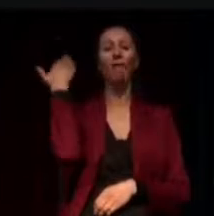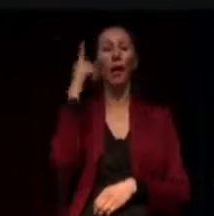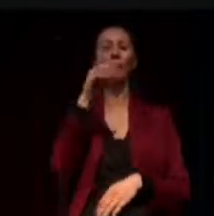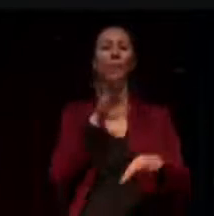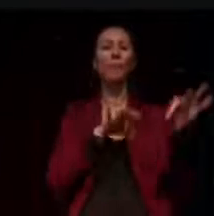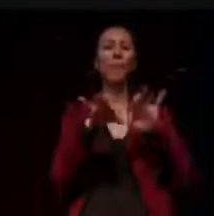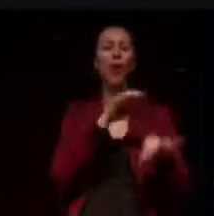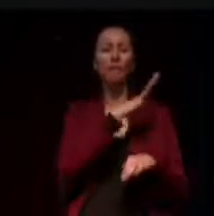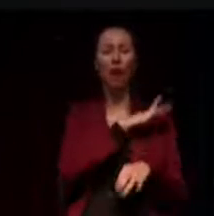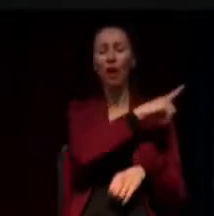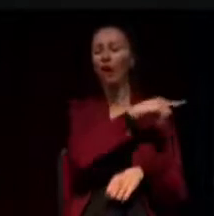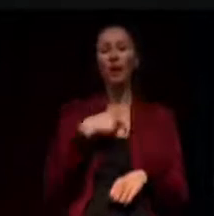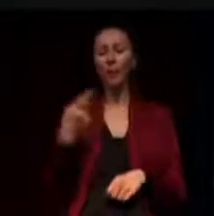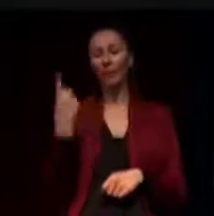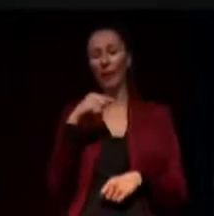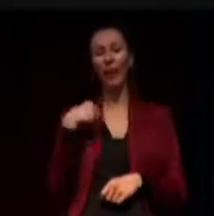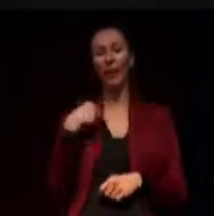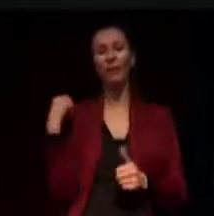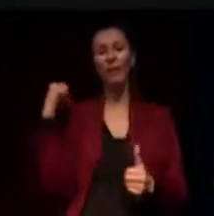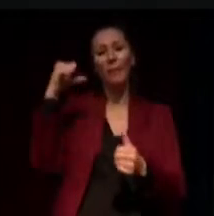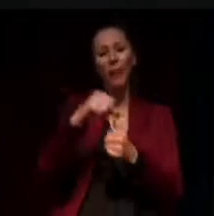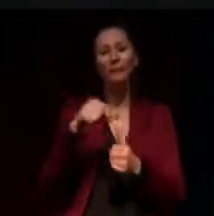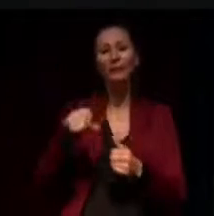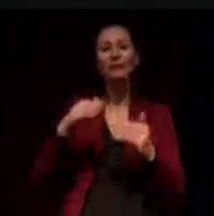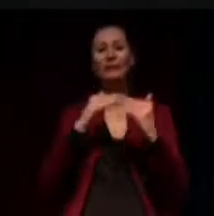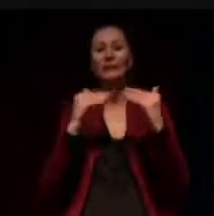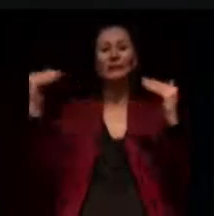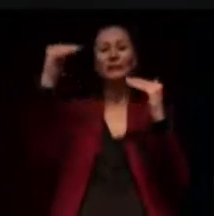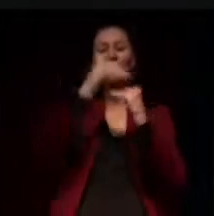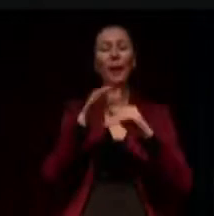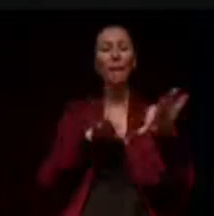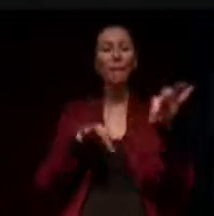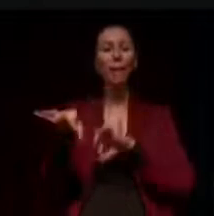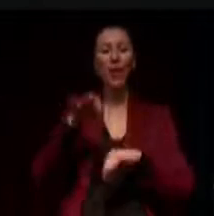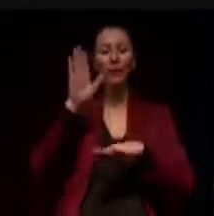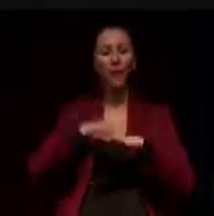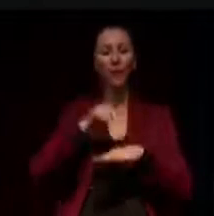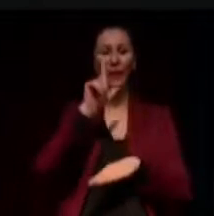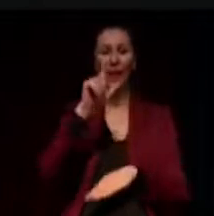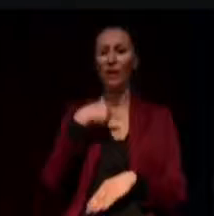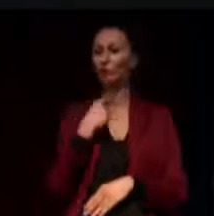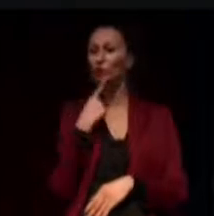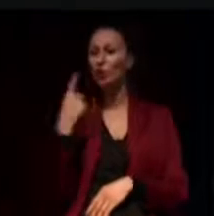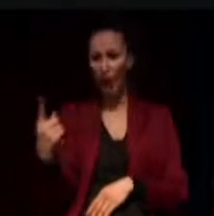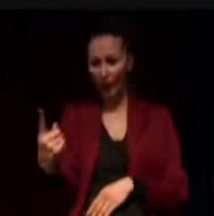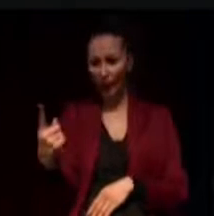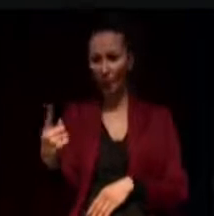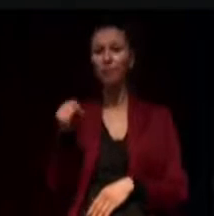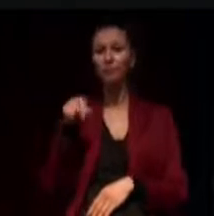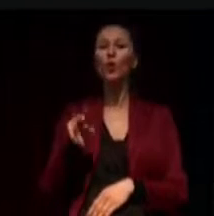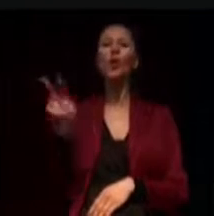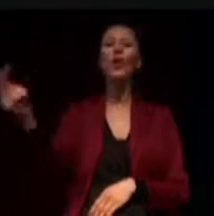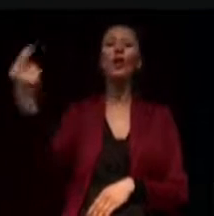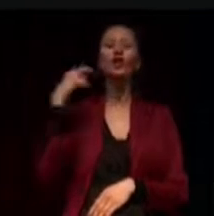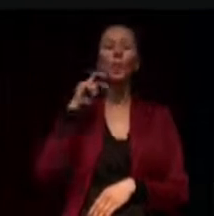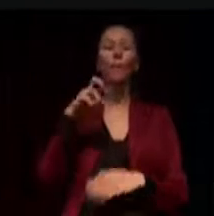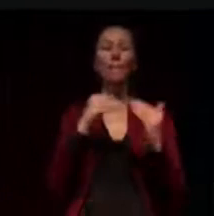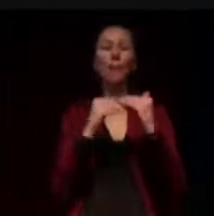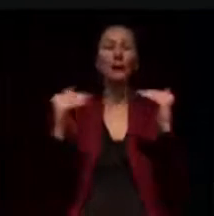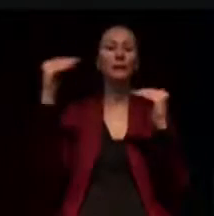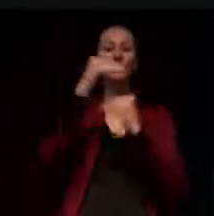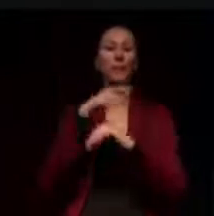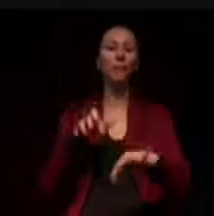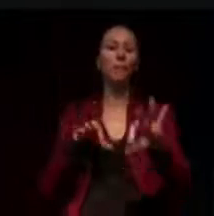yapıldığını ve günümüz koşullarına uygun bir master planı yapılması gerektiğini söylediğimizde bize ulaşım master planı